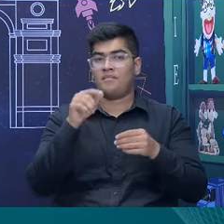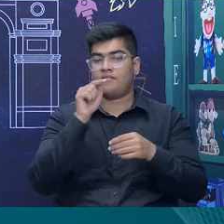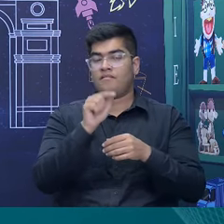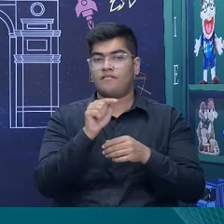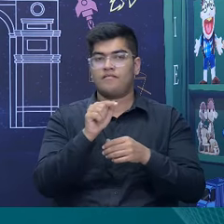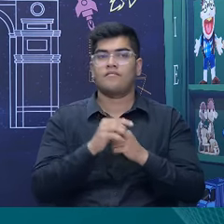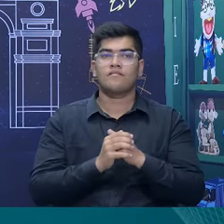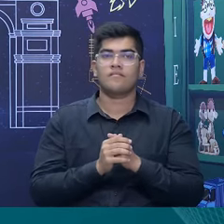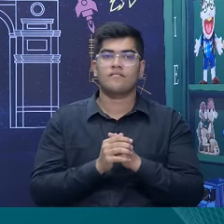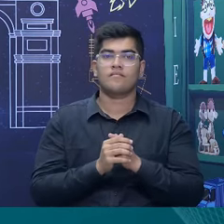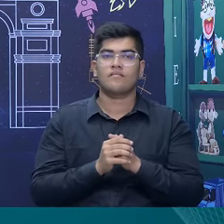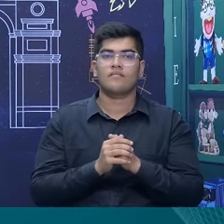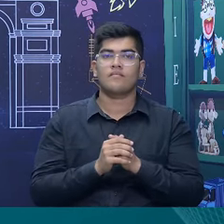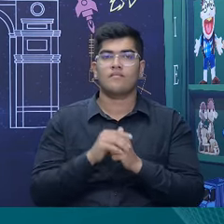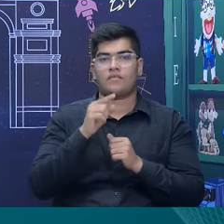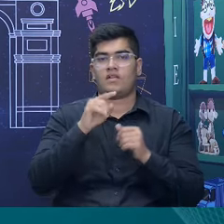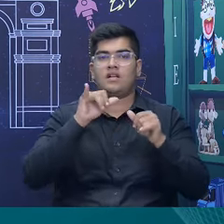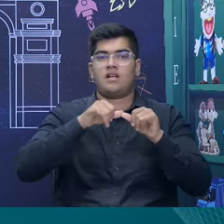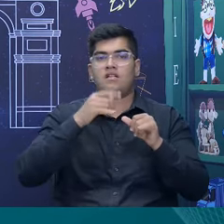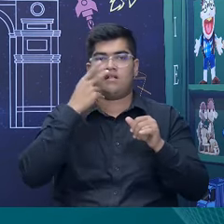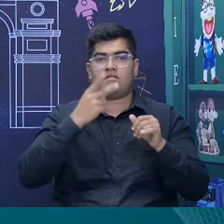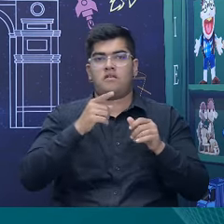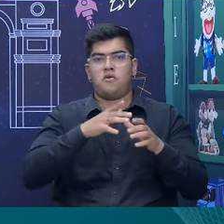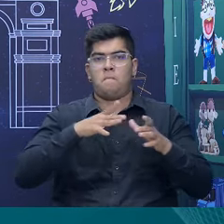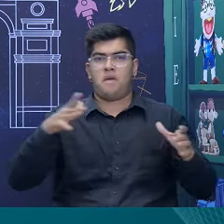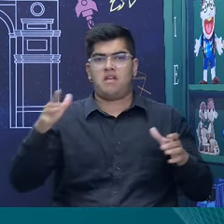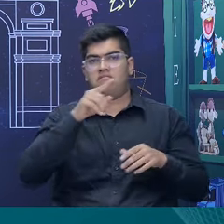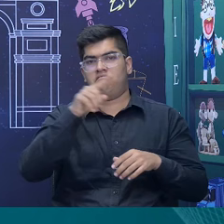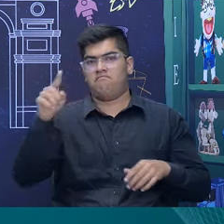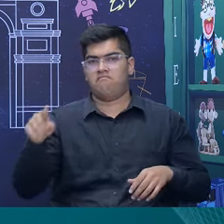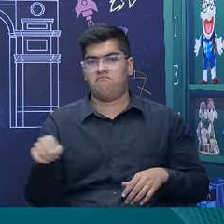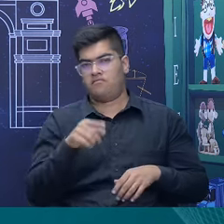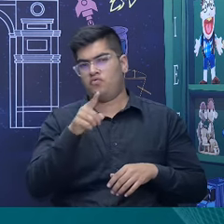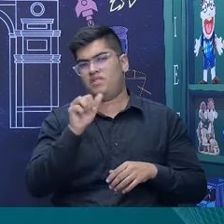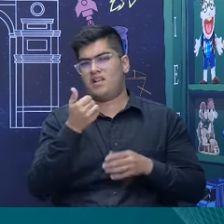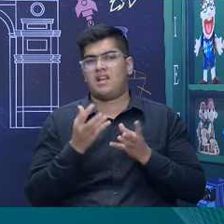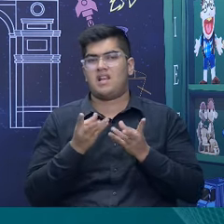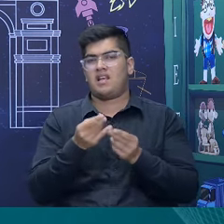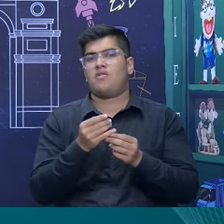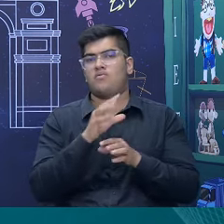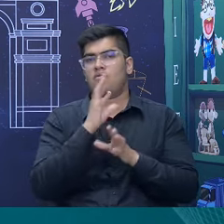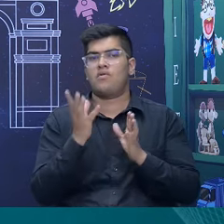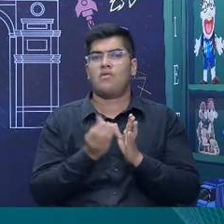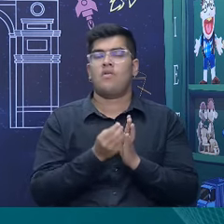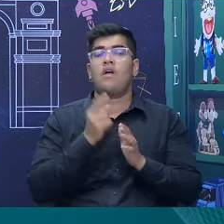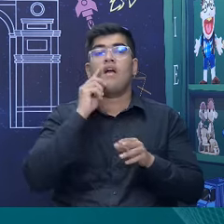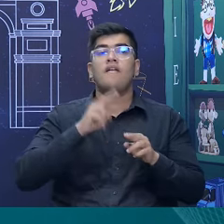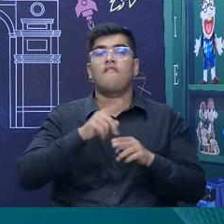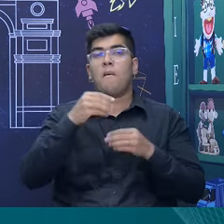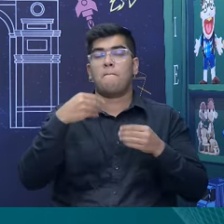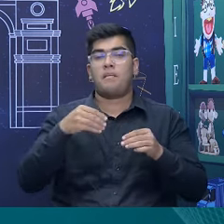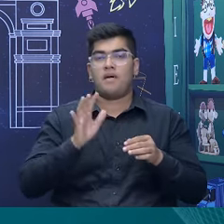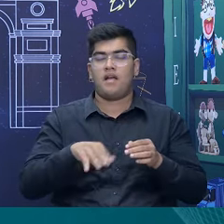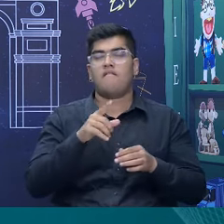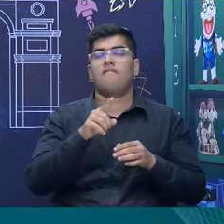है इस ने इतना स्थान घेरा आपने गिन लिए कितने यूनिट्स हैं यहां पे नीचे गिन सकते हैं मंबोस अगर आपका ग्राफ पेपर है तो आप